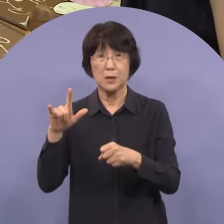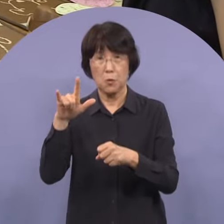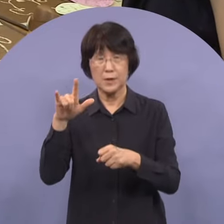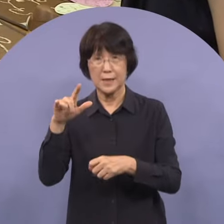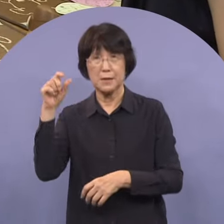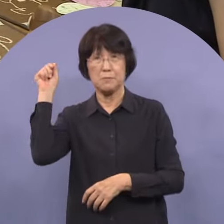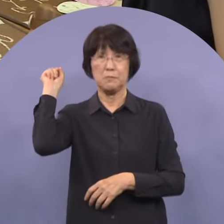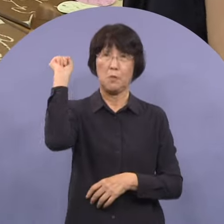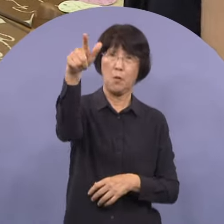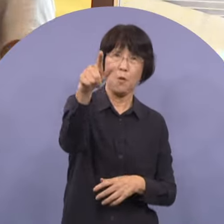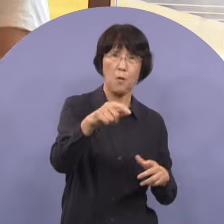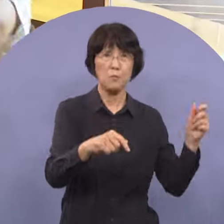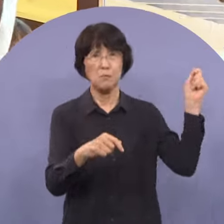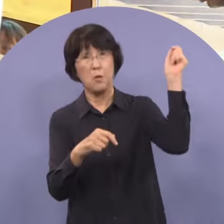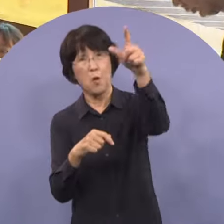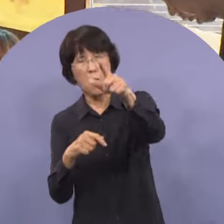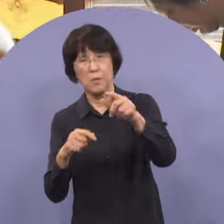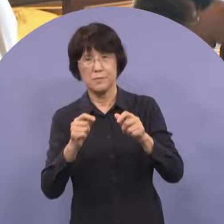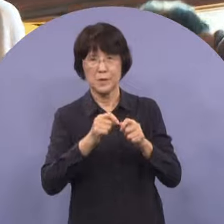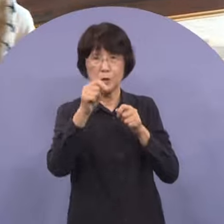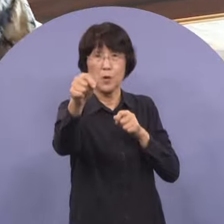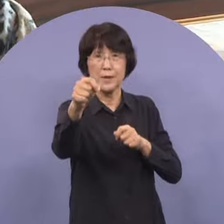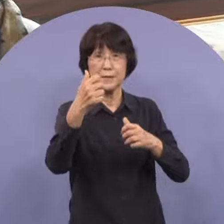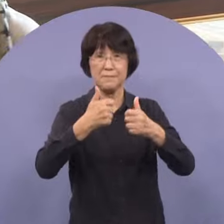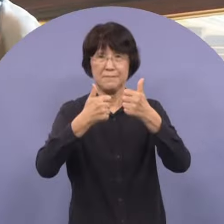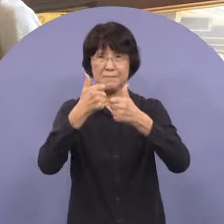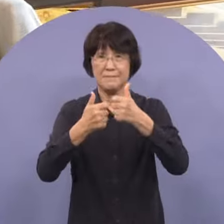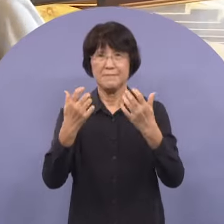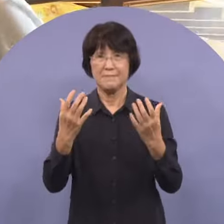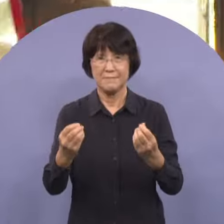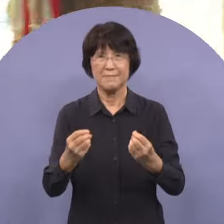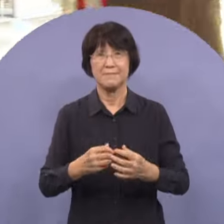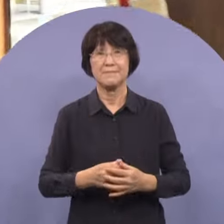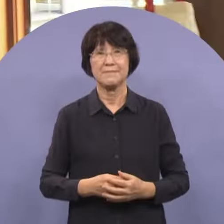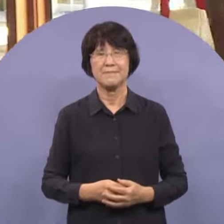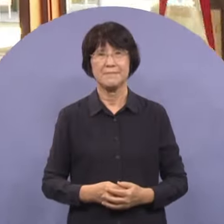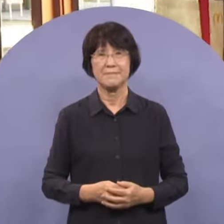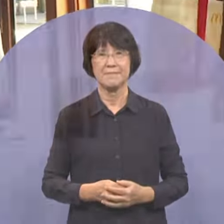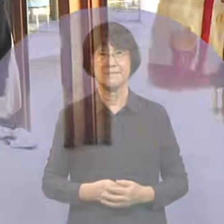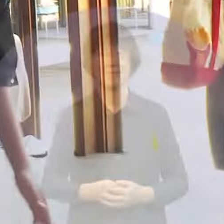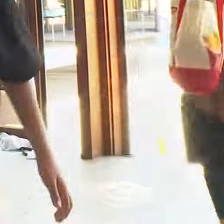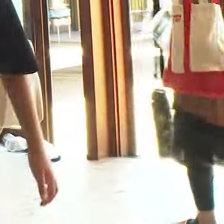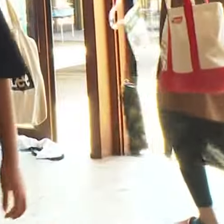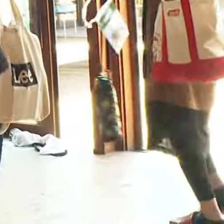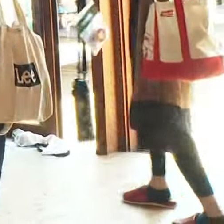関ホールで飛ばし合い、その飛距離を競っていました。